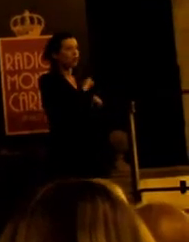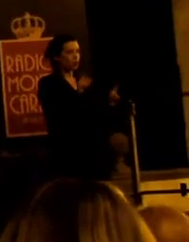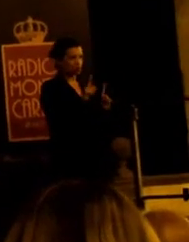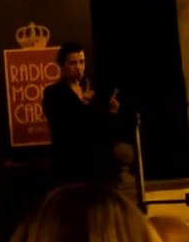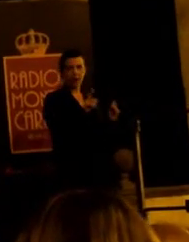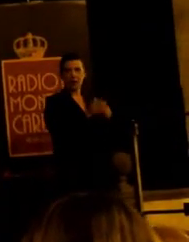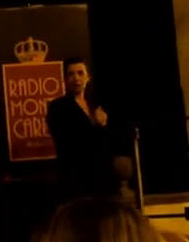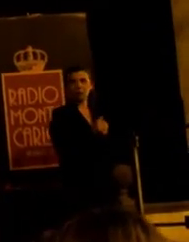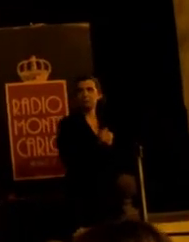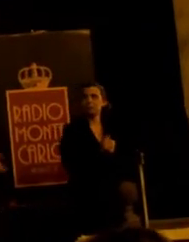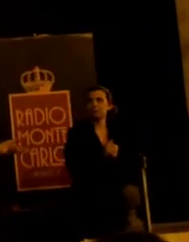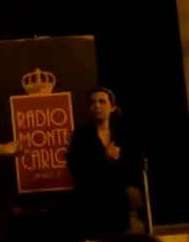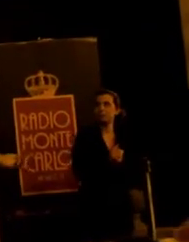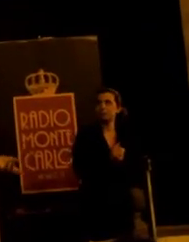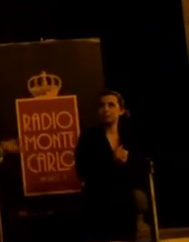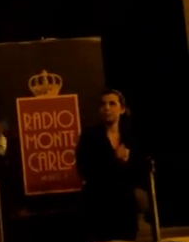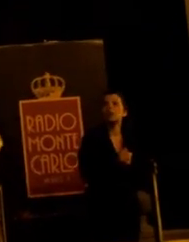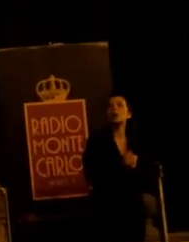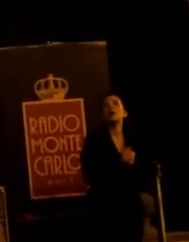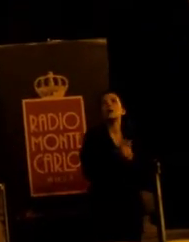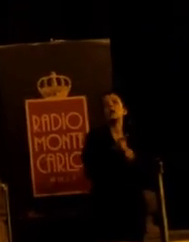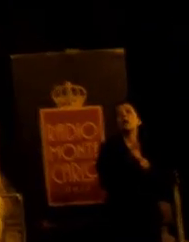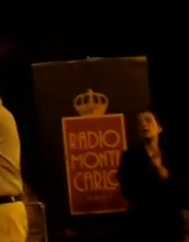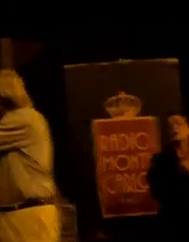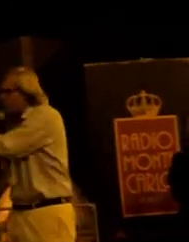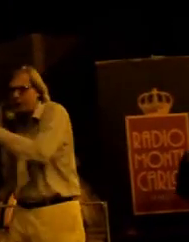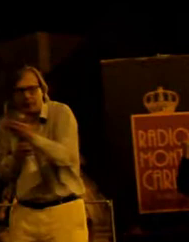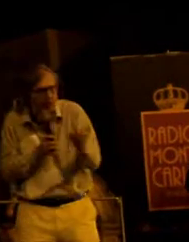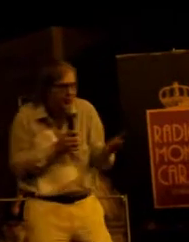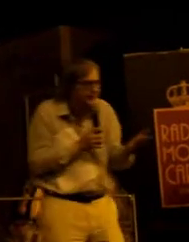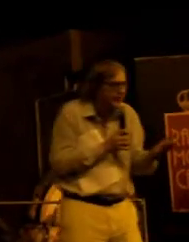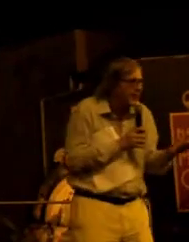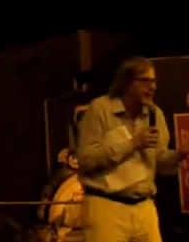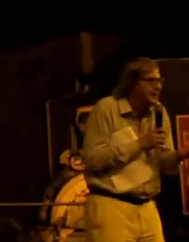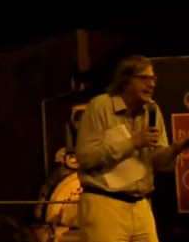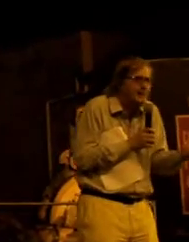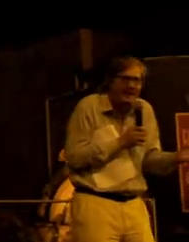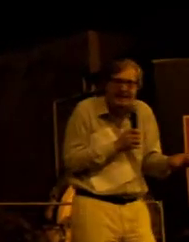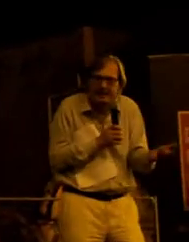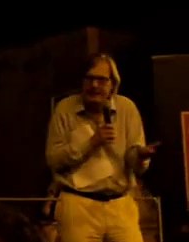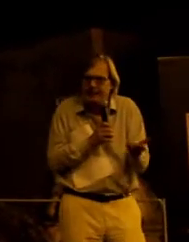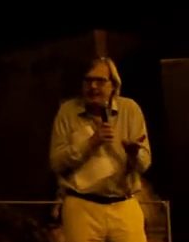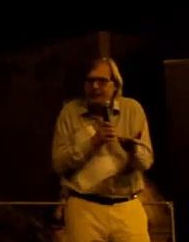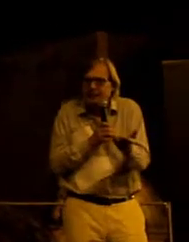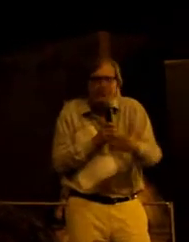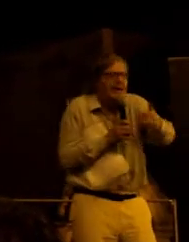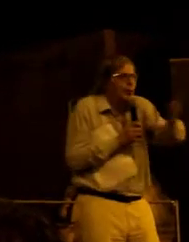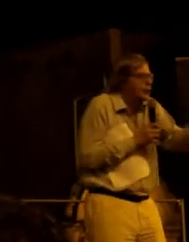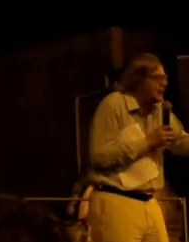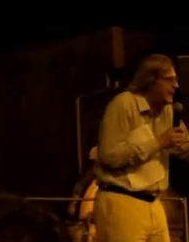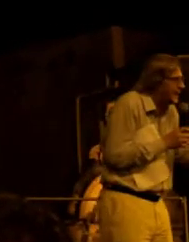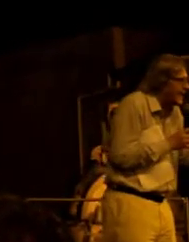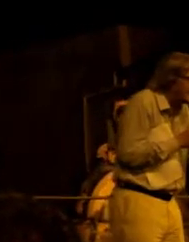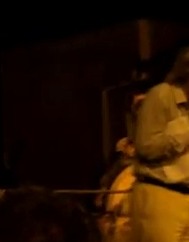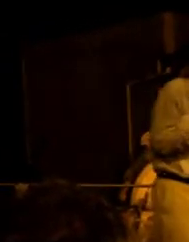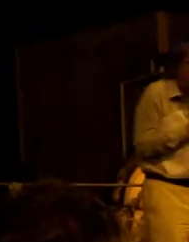ritorna sul soggetto che ha affrontato. Uno penserebbe che uno che ha fatto un soggetto in questo modo evidentemente lo farà molto